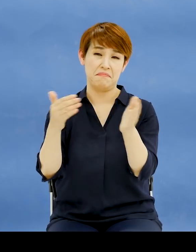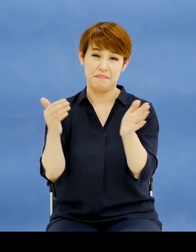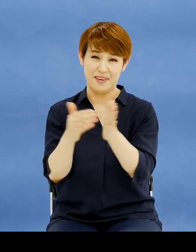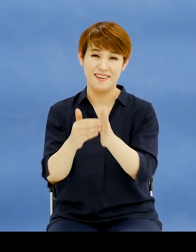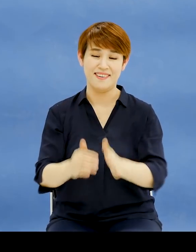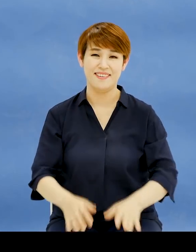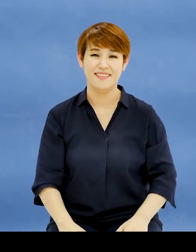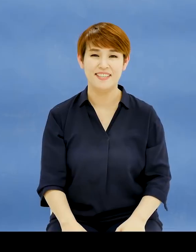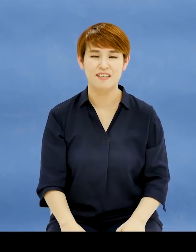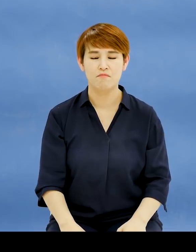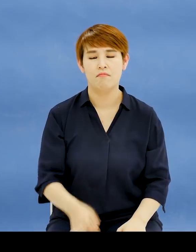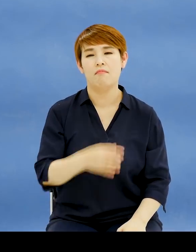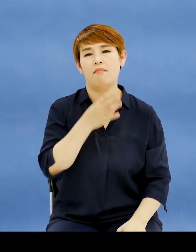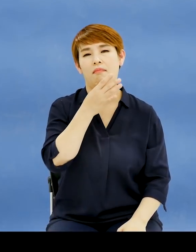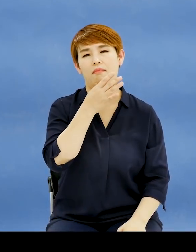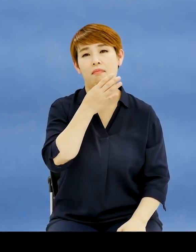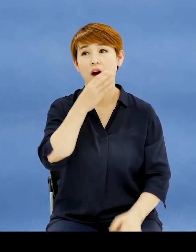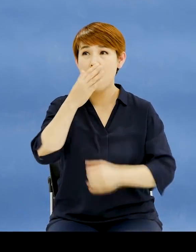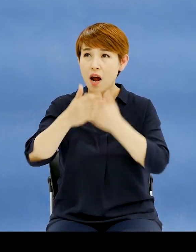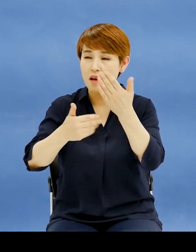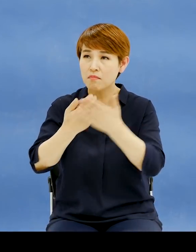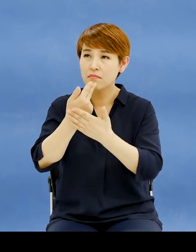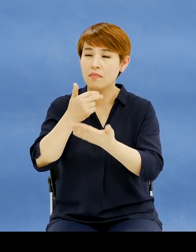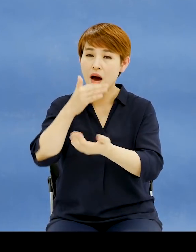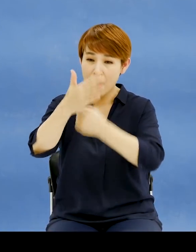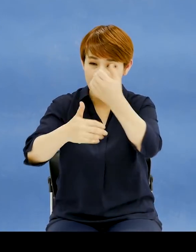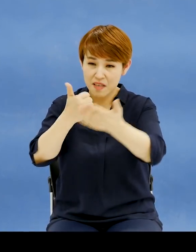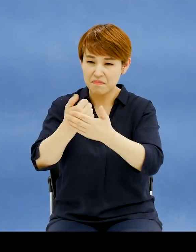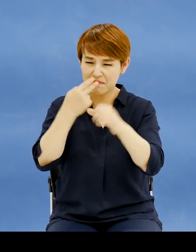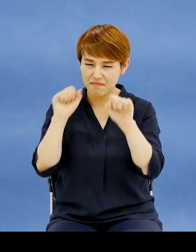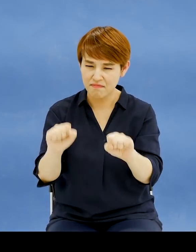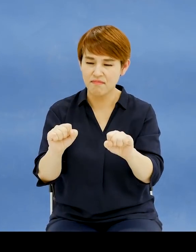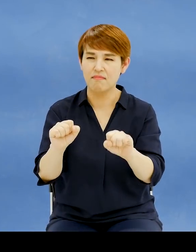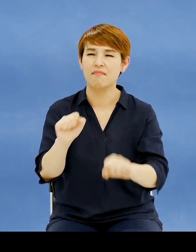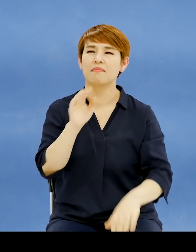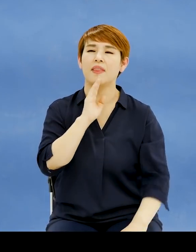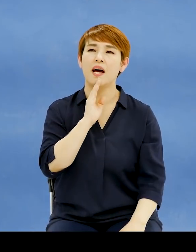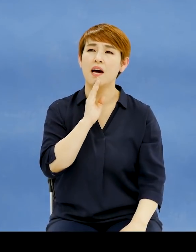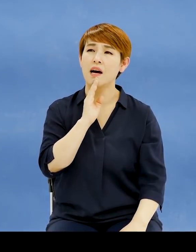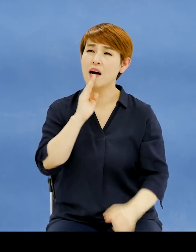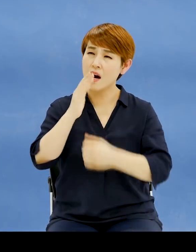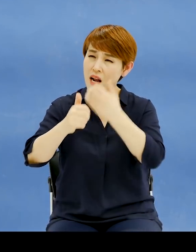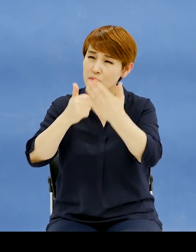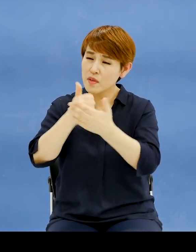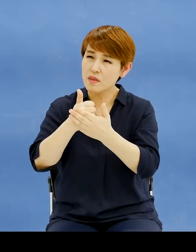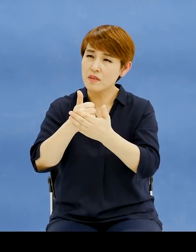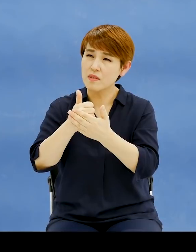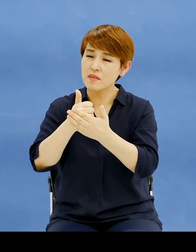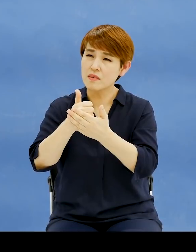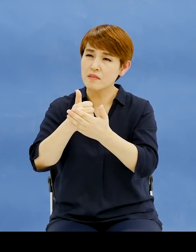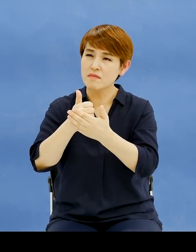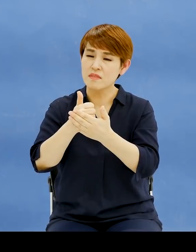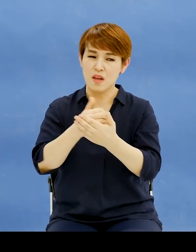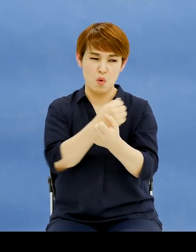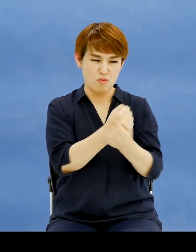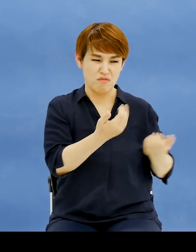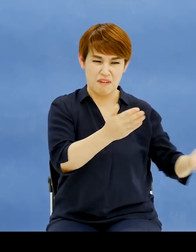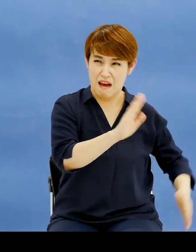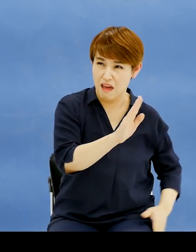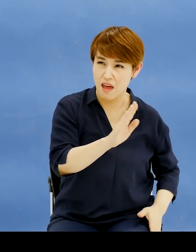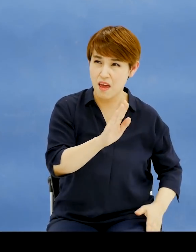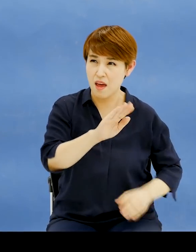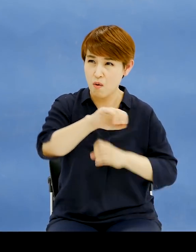거예요. 그래서 하나님이 진짜 계시구나. 그리고 하나님은 진짜 내가 용서 안 하는 거를